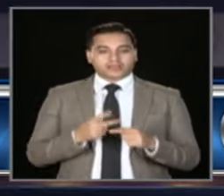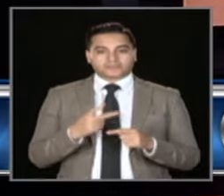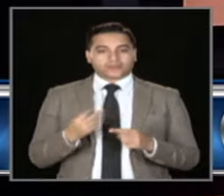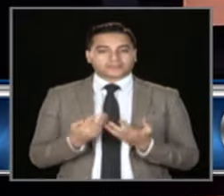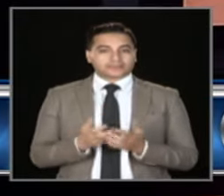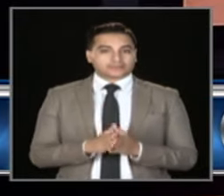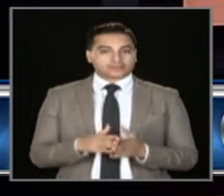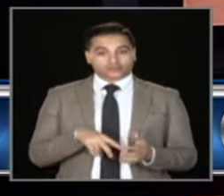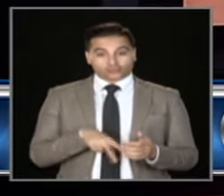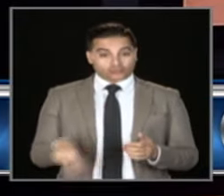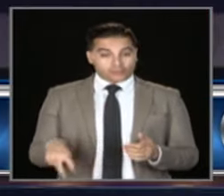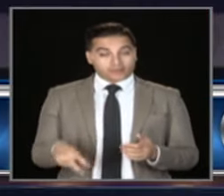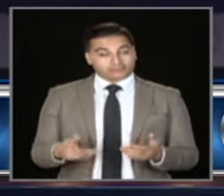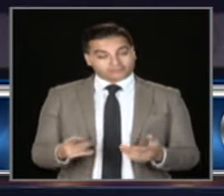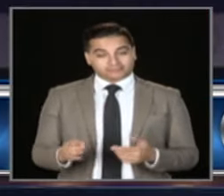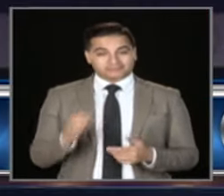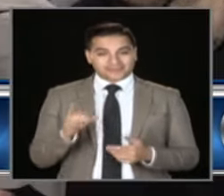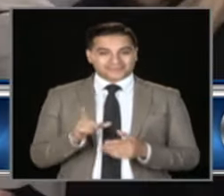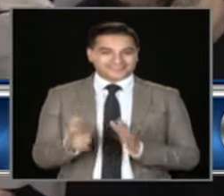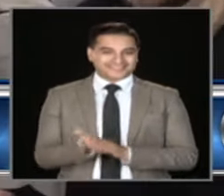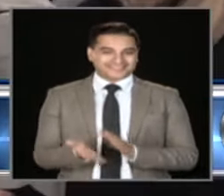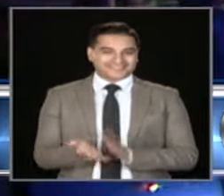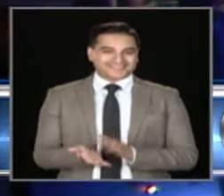اجابتك 800 اجابه